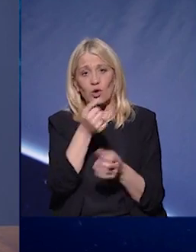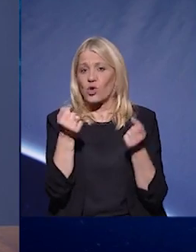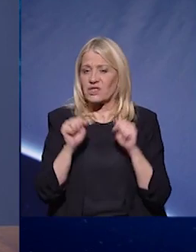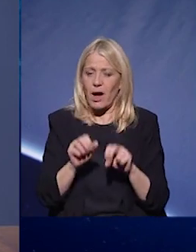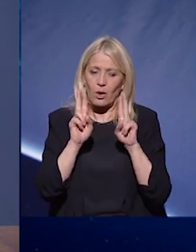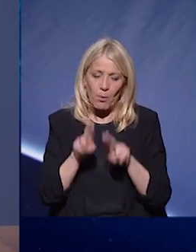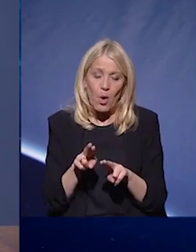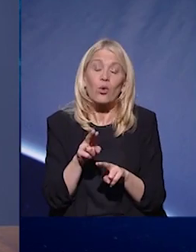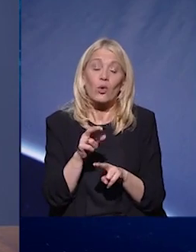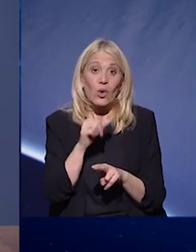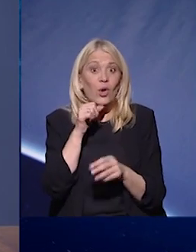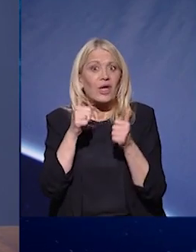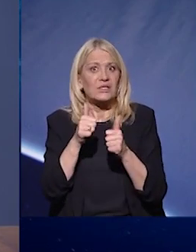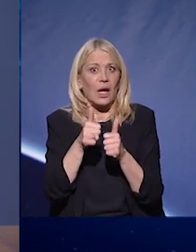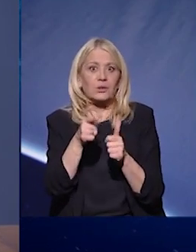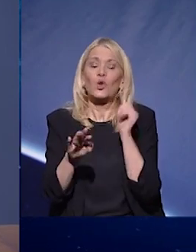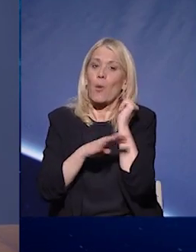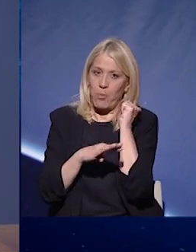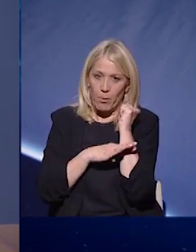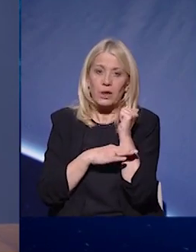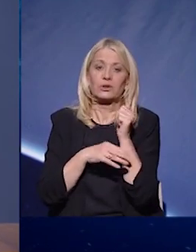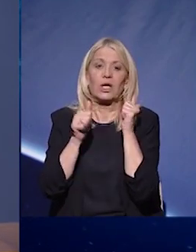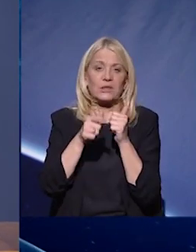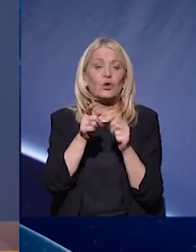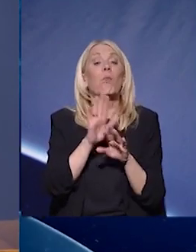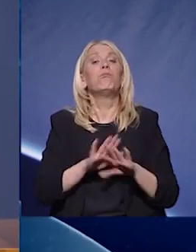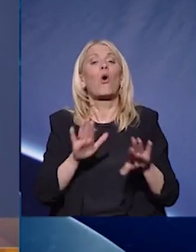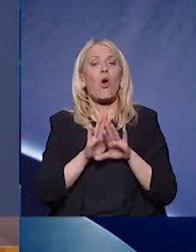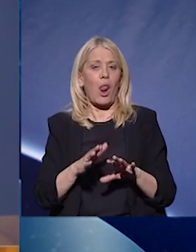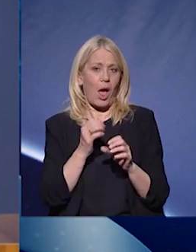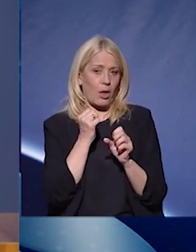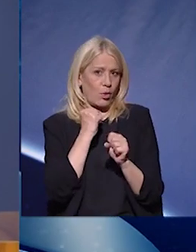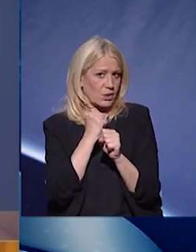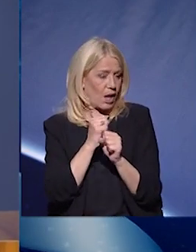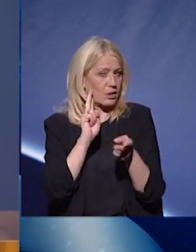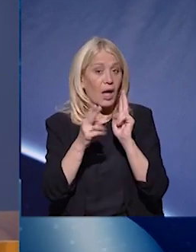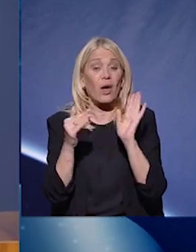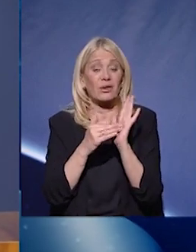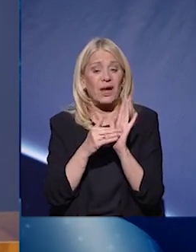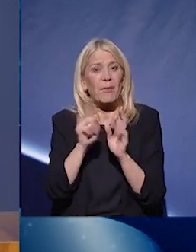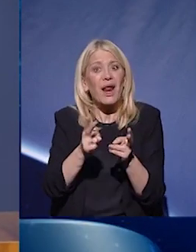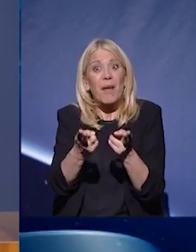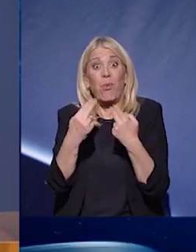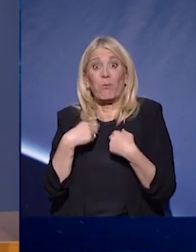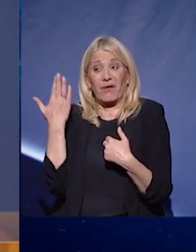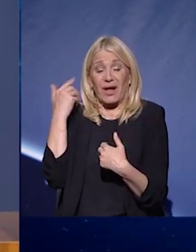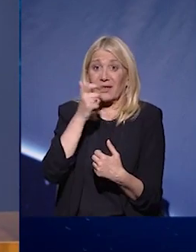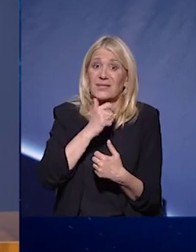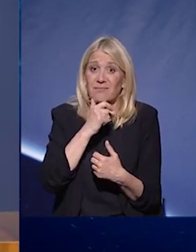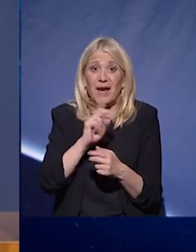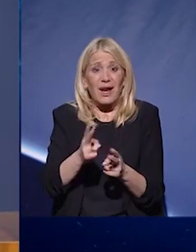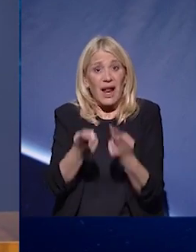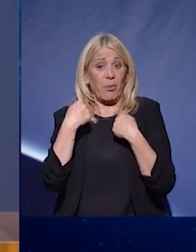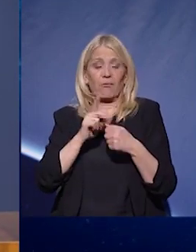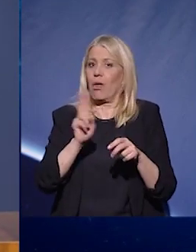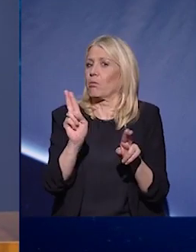mogu. I sad se to pomaže i sad se to polako reguliše. Ali imate one nepovratne stvari, kad su nepovratne i ne